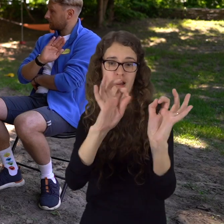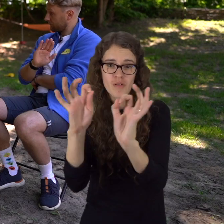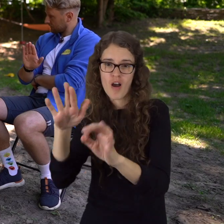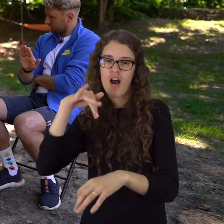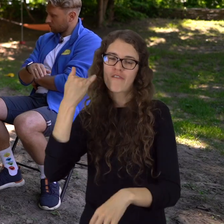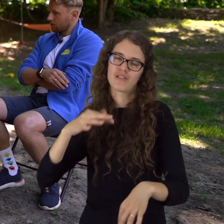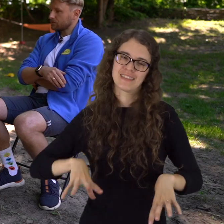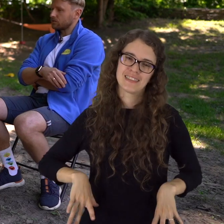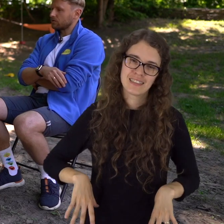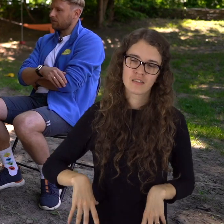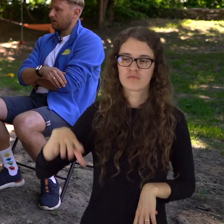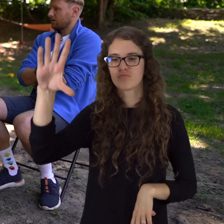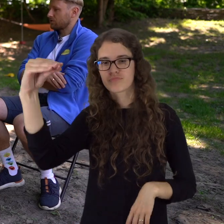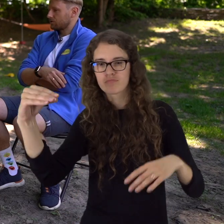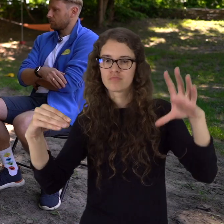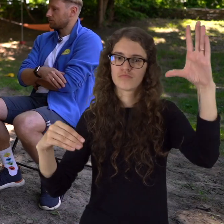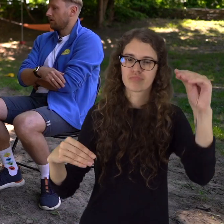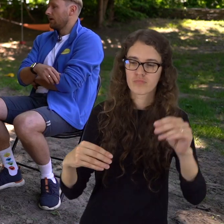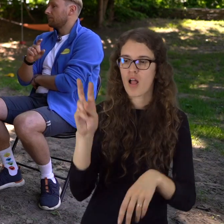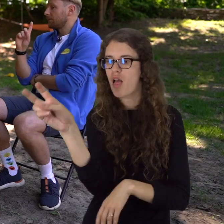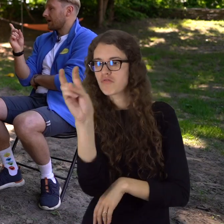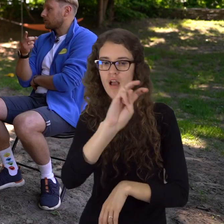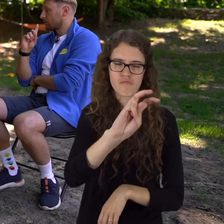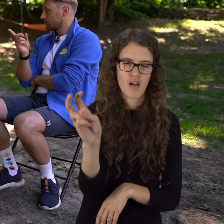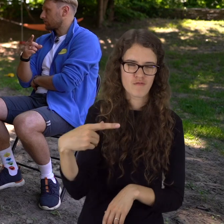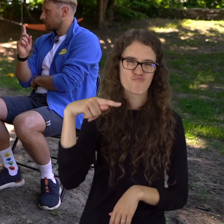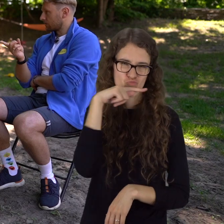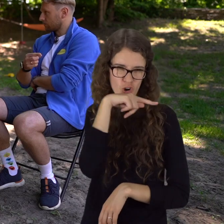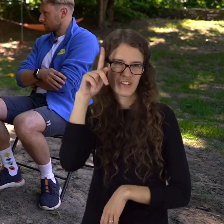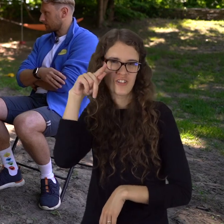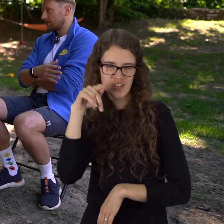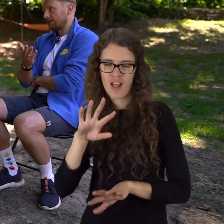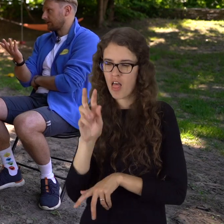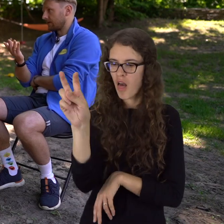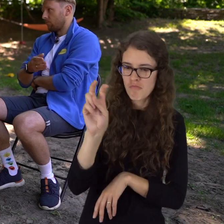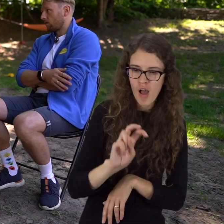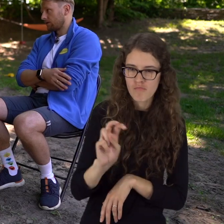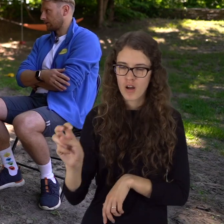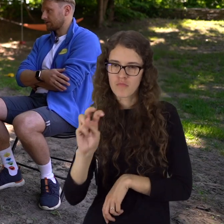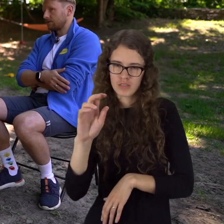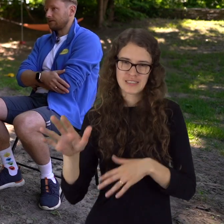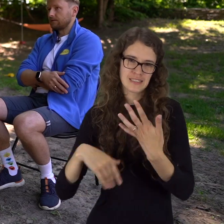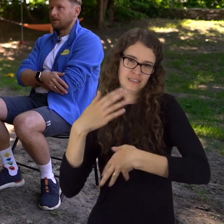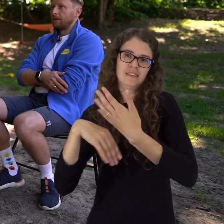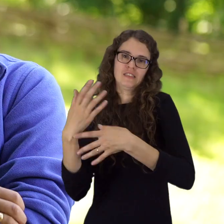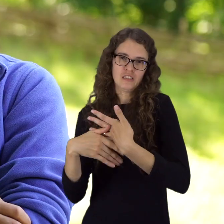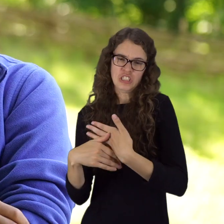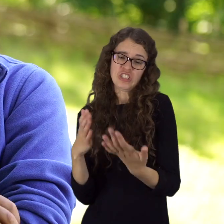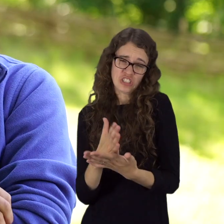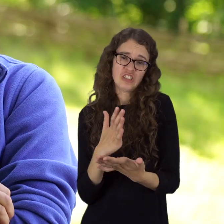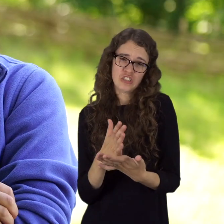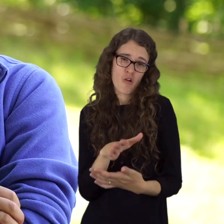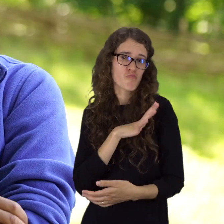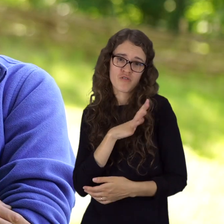pradžių visi labai viskas tvarkoja, paskui jie sugeba, ai, tai aš išsijungsiu, laksto per tuos kitus ekranus, nes na, jie tikrai moka ten atsidaryti ir kažkaip